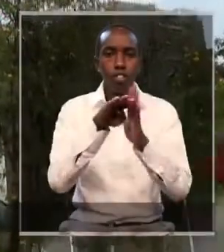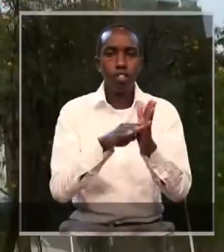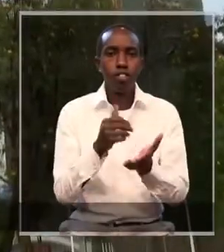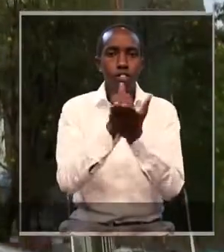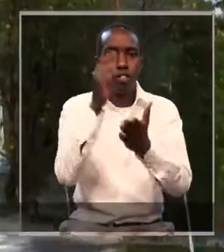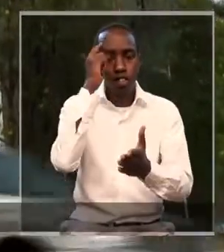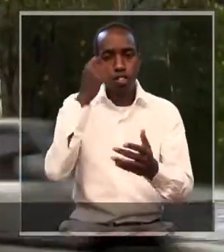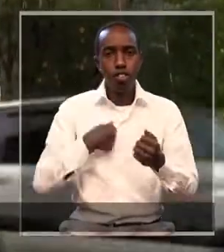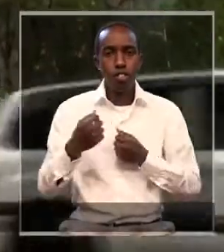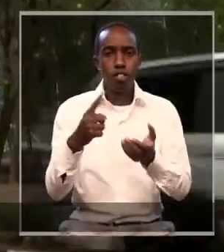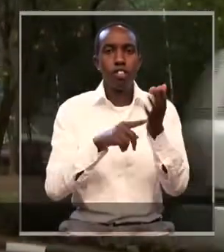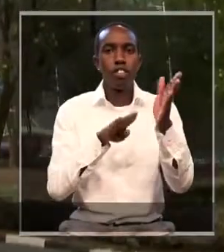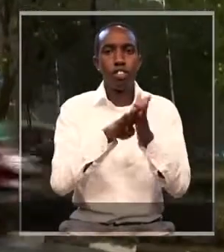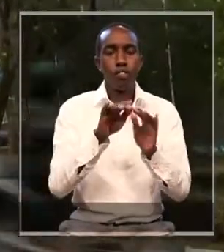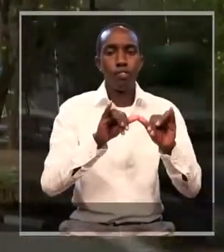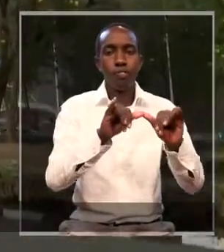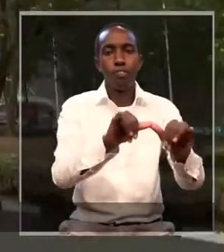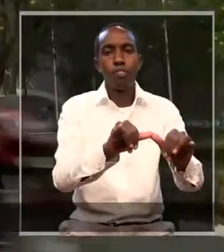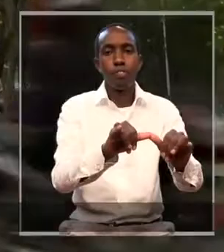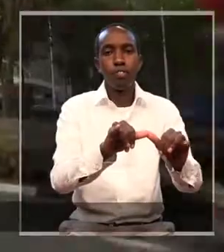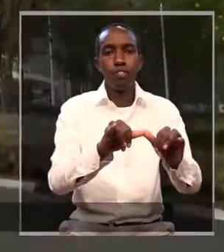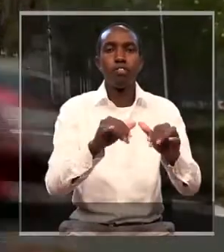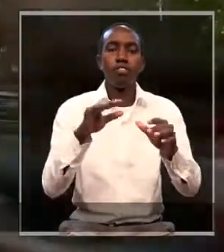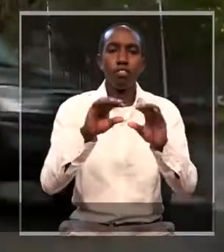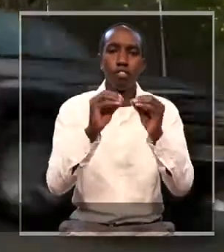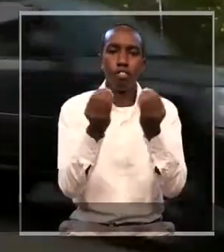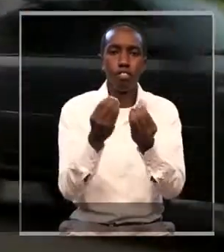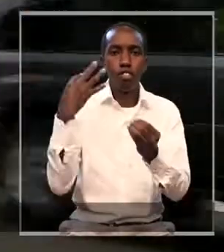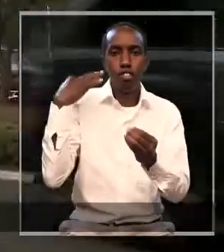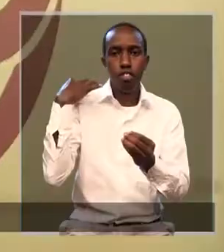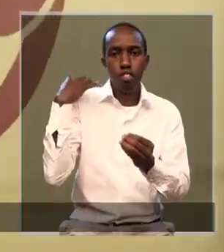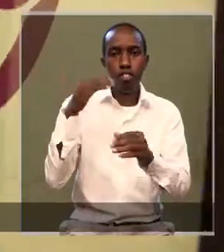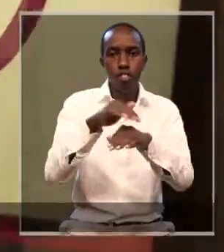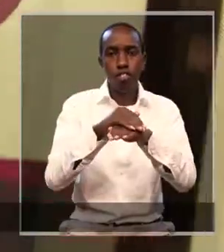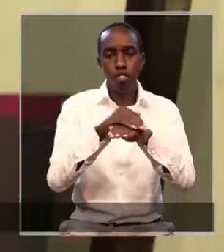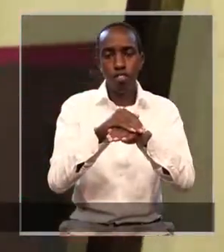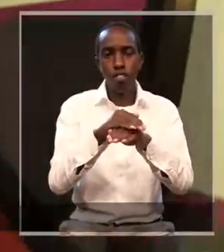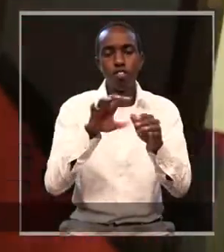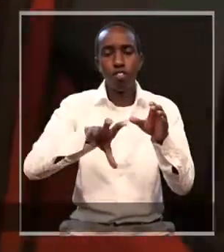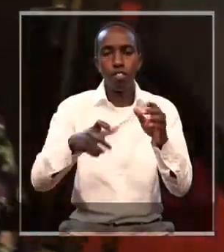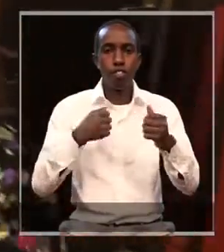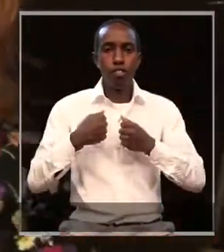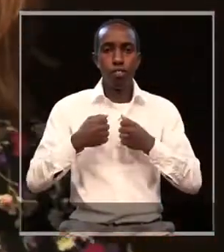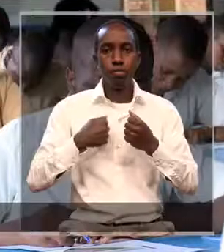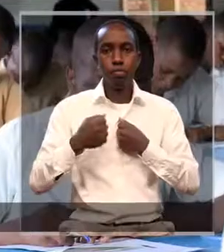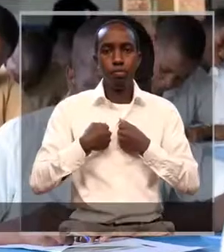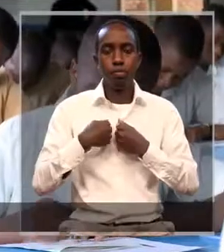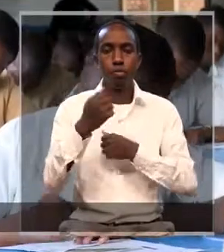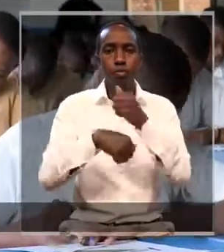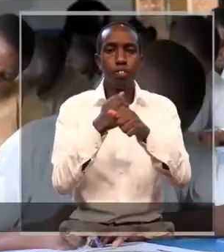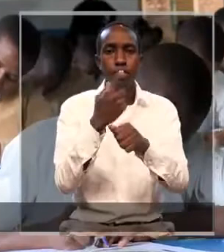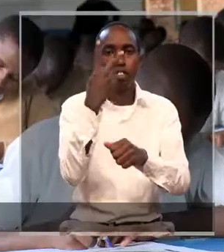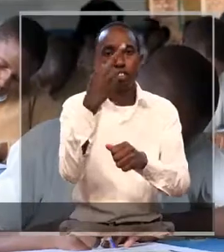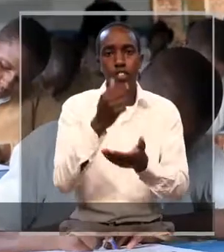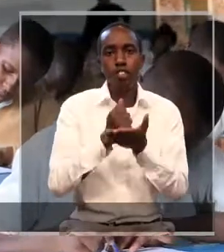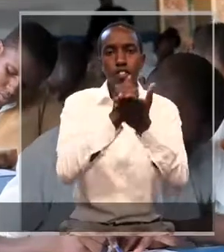muri gahunda yo gufasha Leta y'u Rwanda kugera ku iterambere rirambye. Umuryango w'abakorerabushake w'Ubwongereza VSO ishami ry'u Rwanda umaze